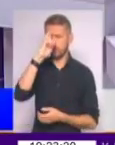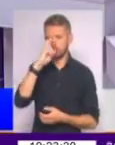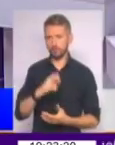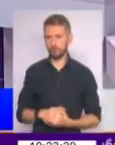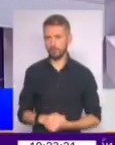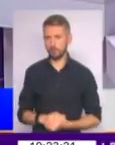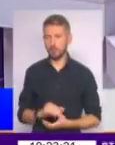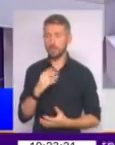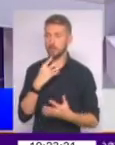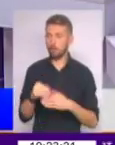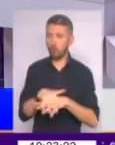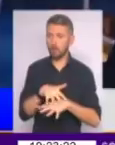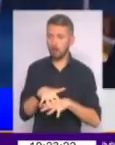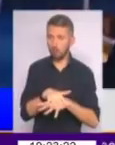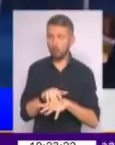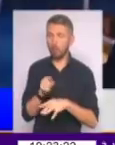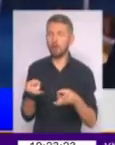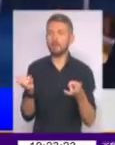и свой народ он оставил.